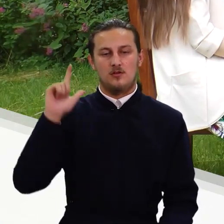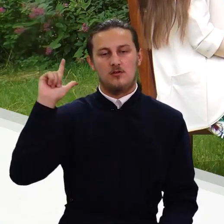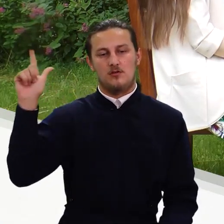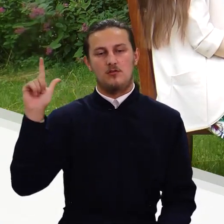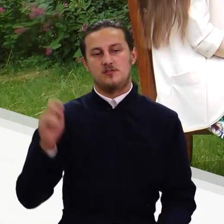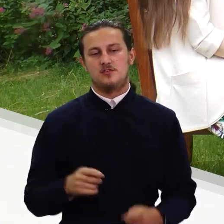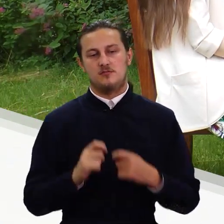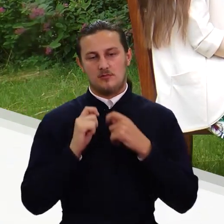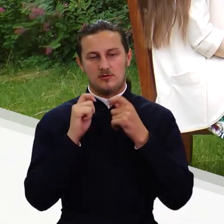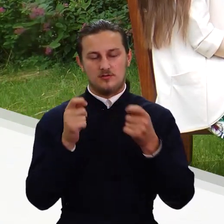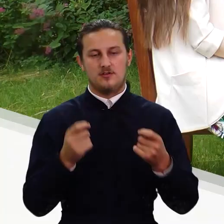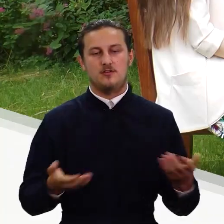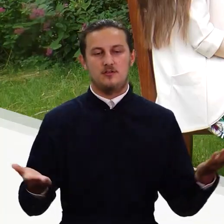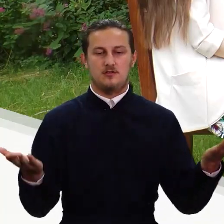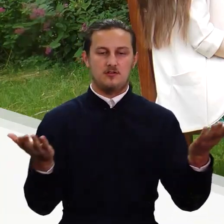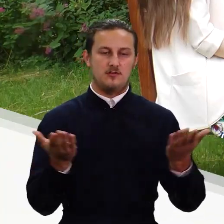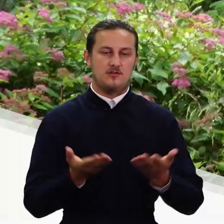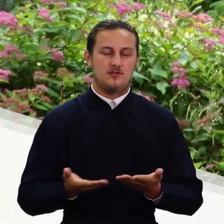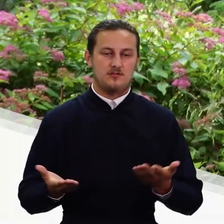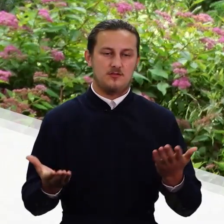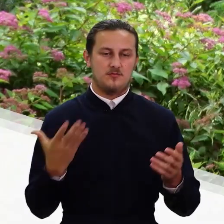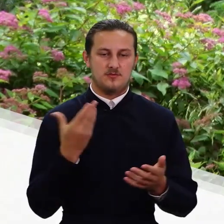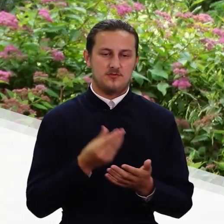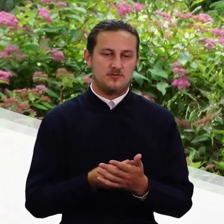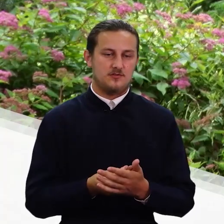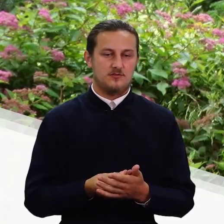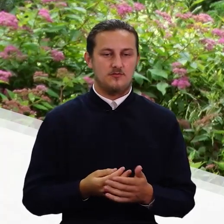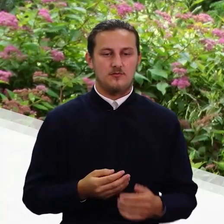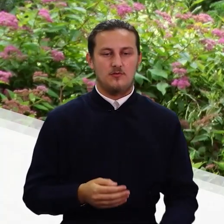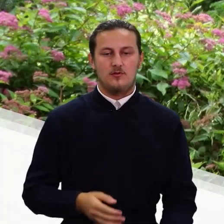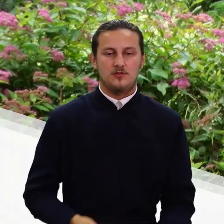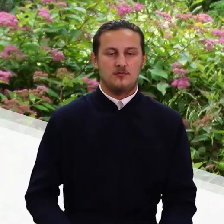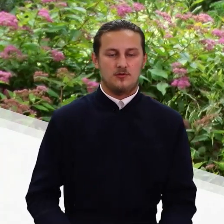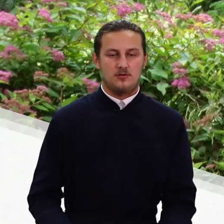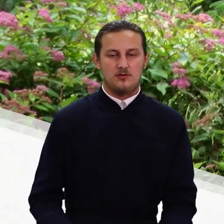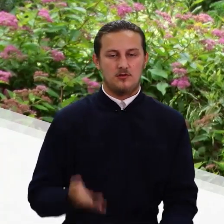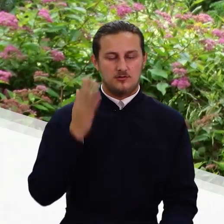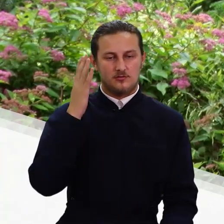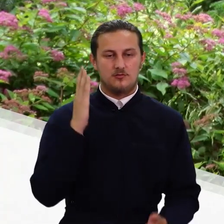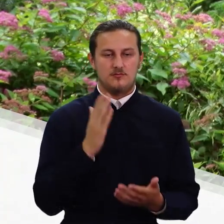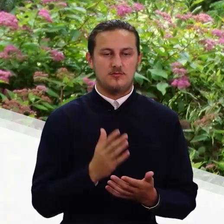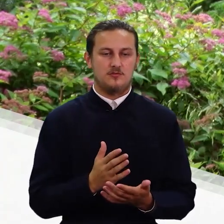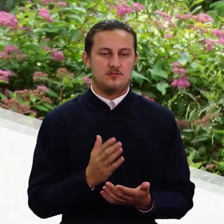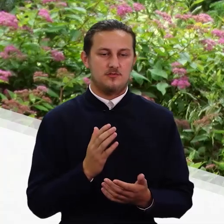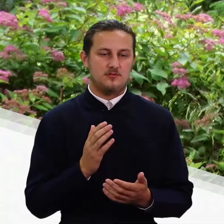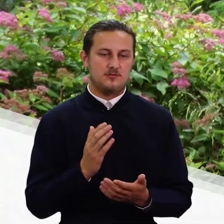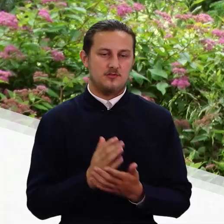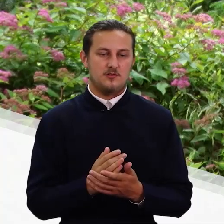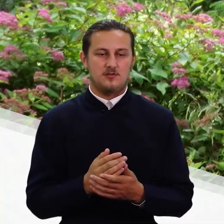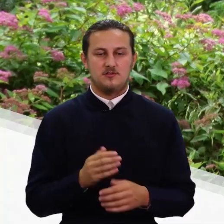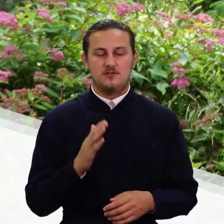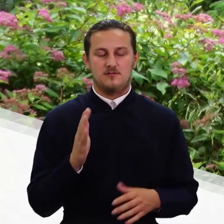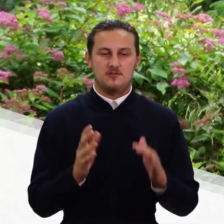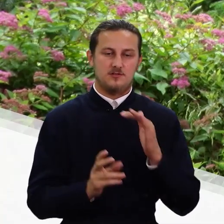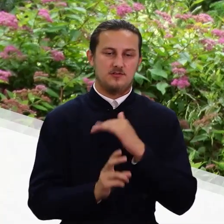своїм дивним промислом. Є речі в церкві, які ми можемо збагнути за допомогою інтелекту, але